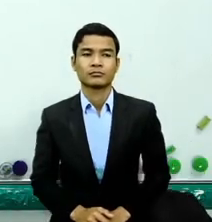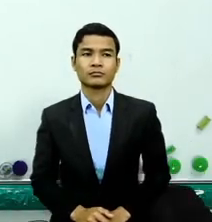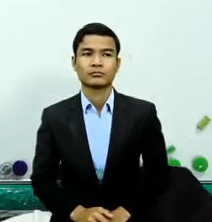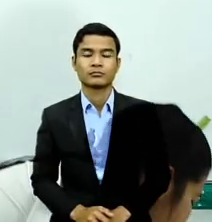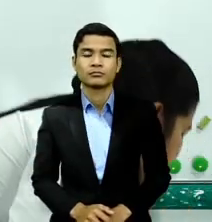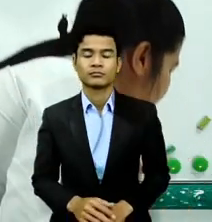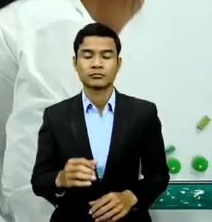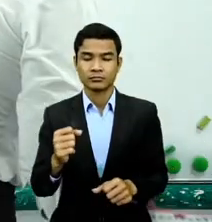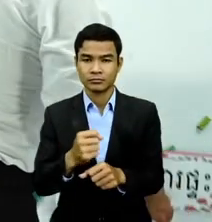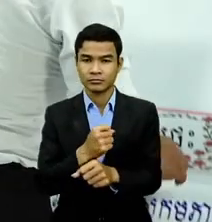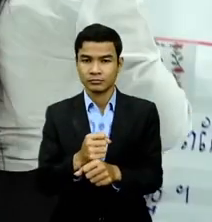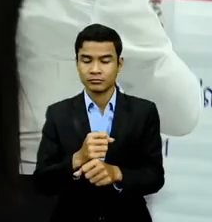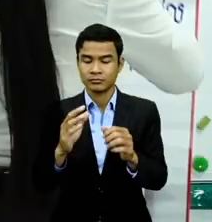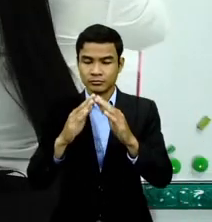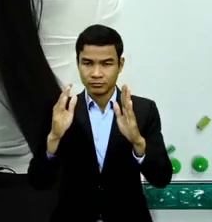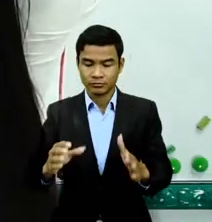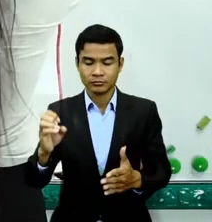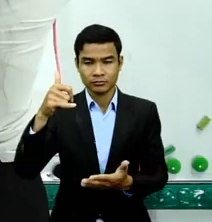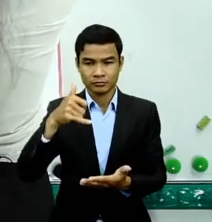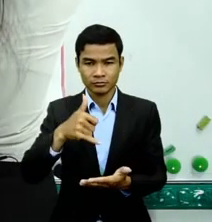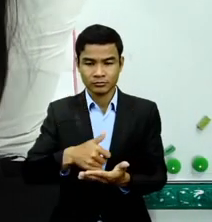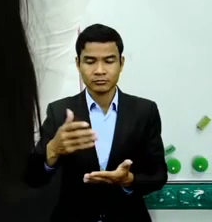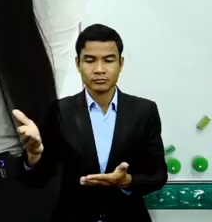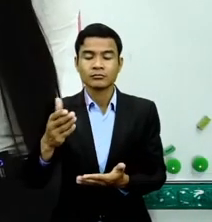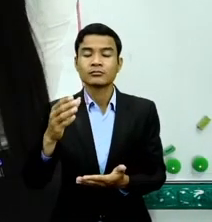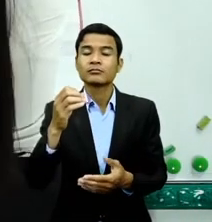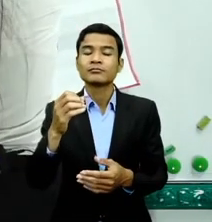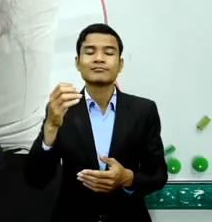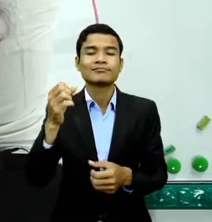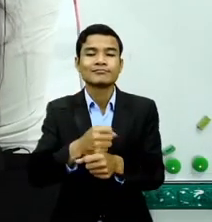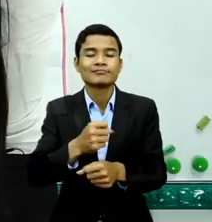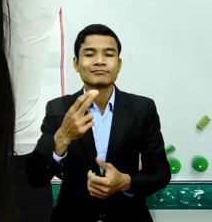cha để cái cặp tiệt bảo trên ngày ní nè cô nằm ở con phơ vậy đấy ạ